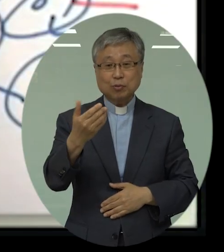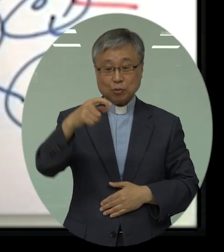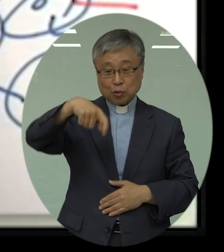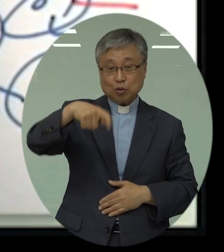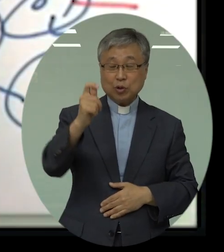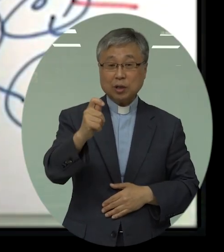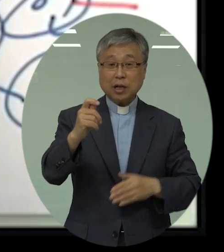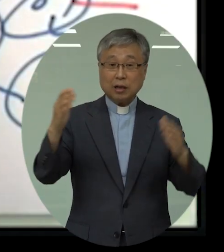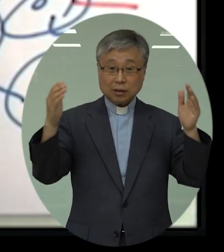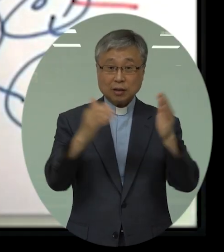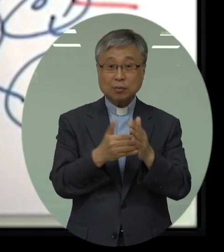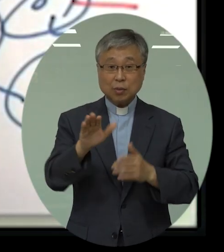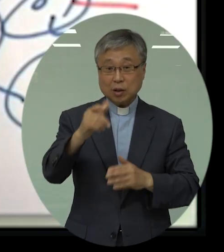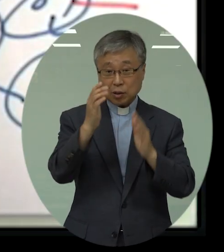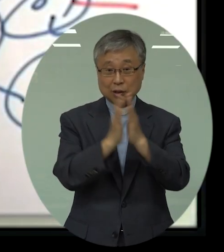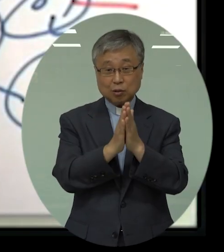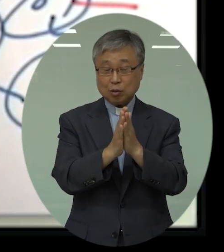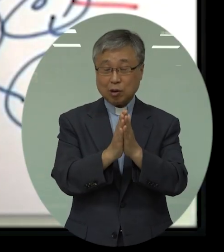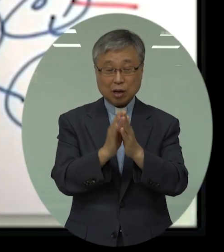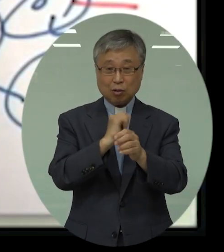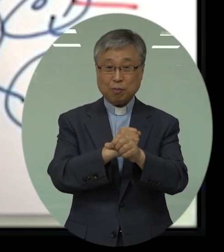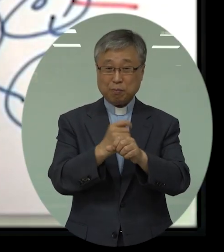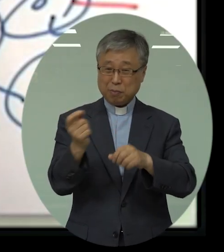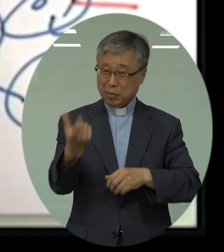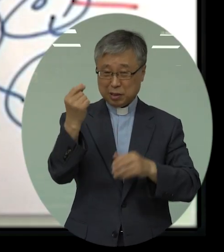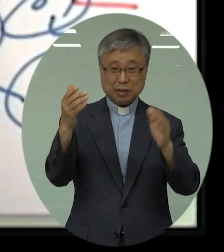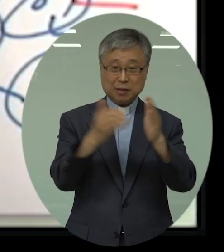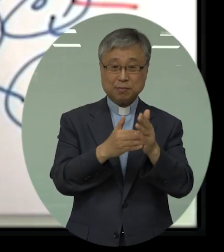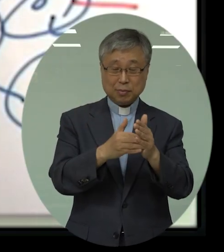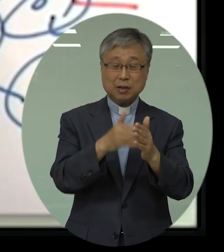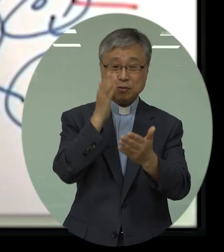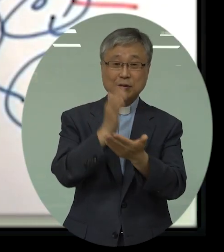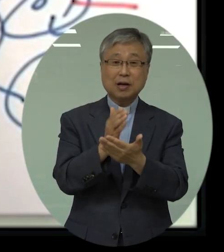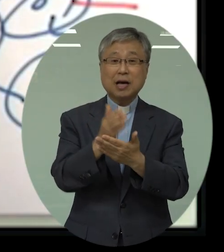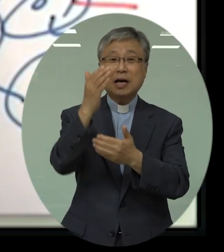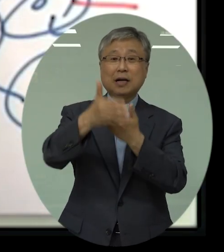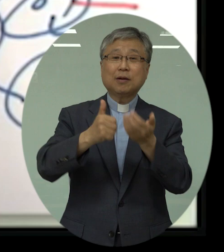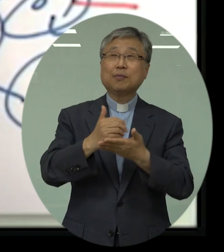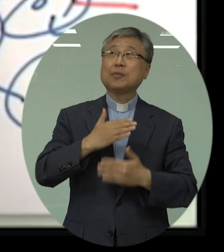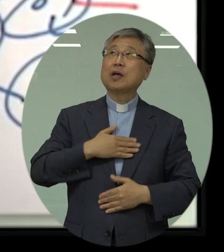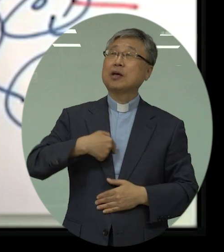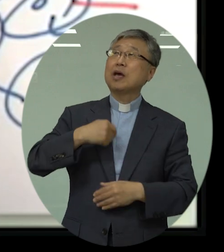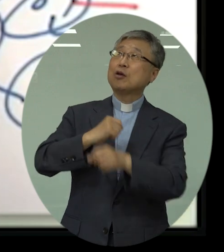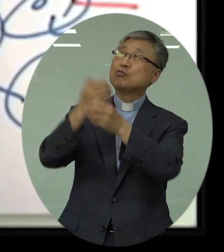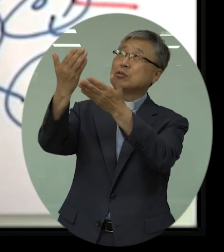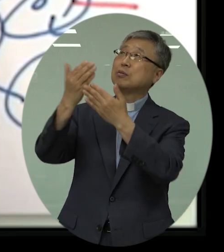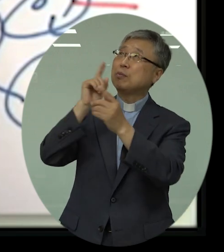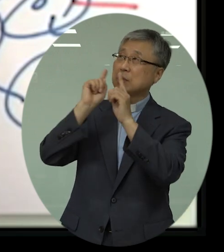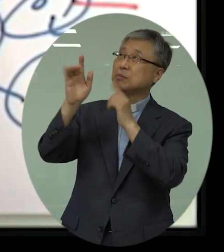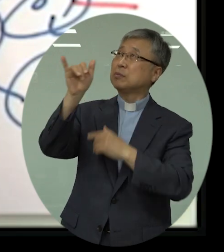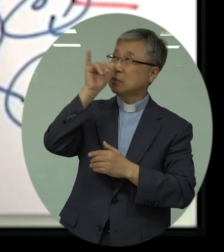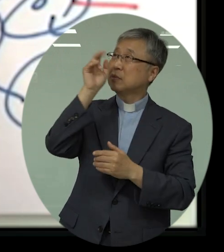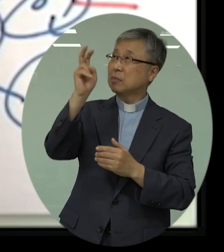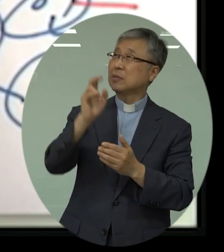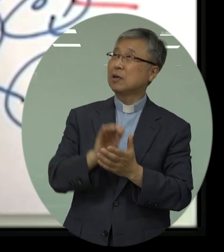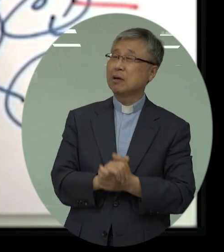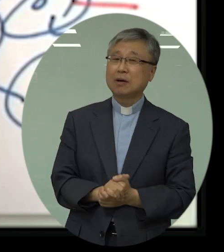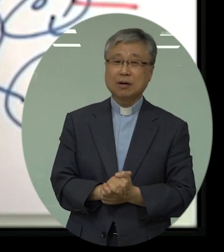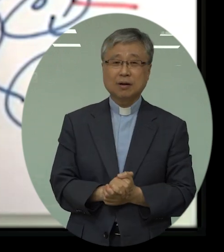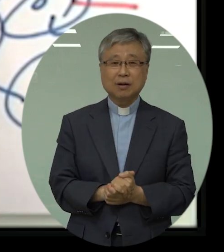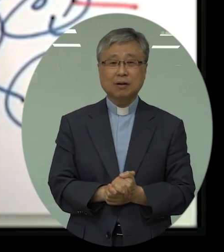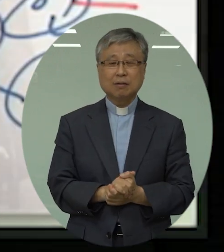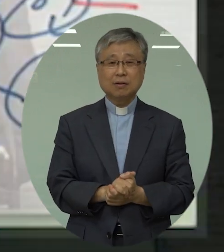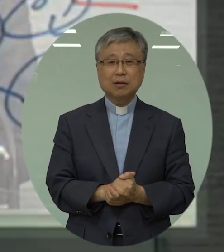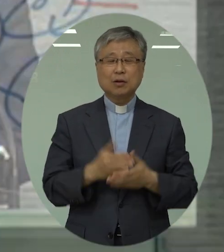여기서 끝나는데 기도하고 바로 끝내지 말고 내가 하나님께 말씀했으면 하나님이 나에게 하실 얘기가 있을 거 아니에요.